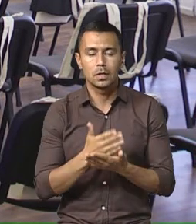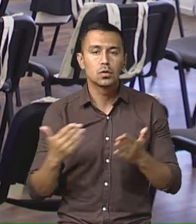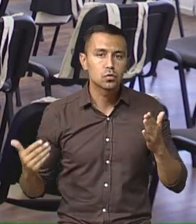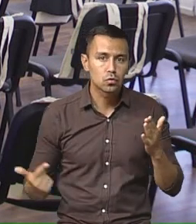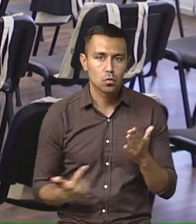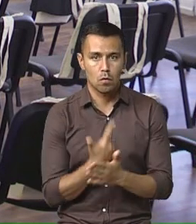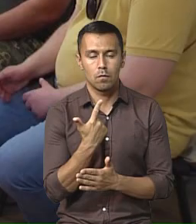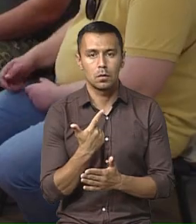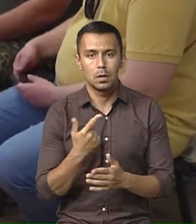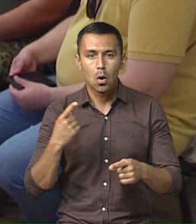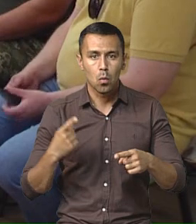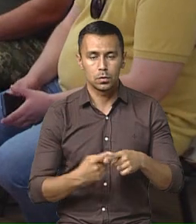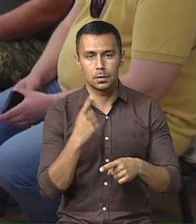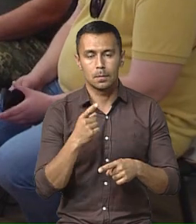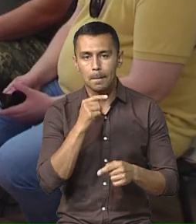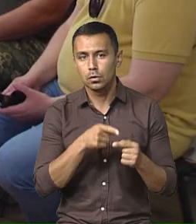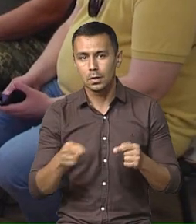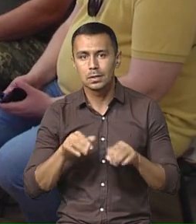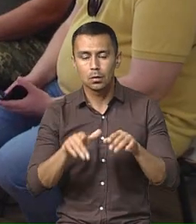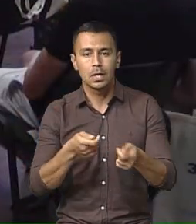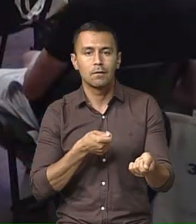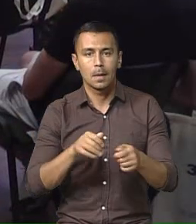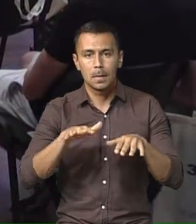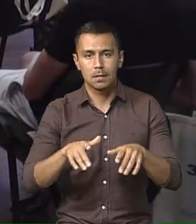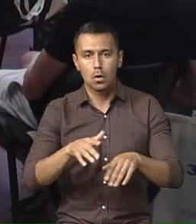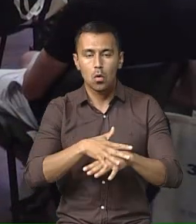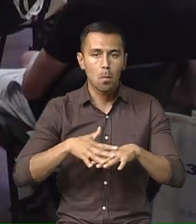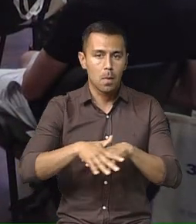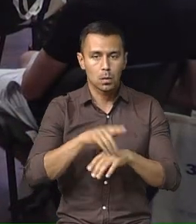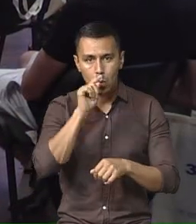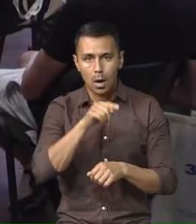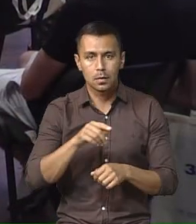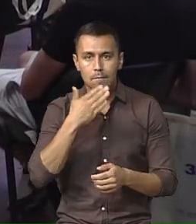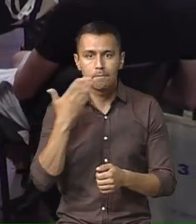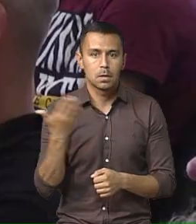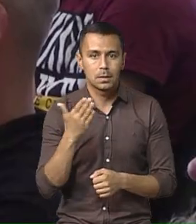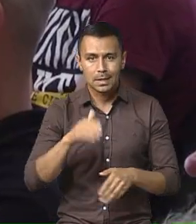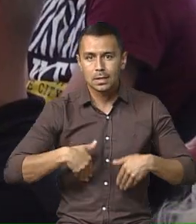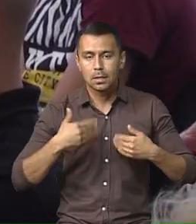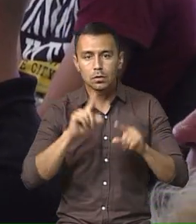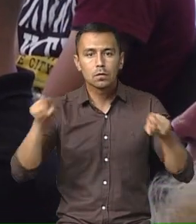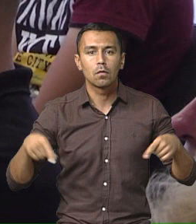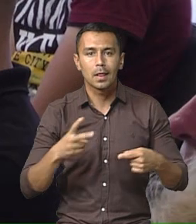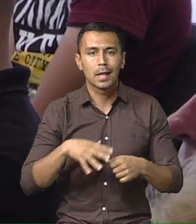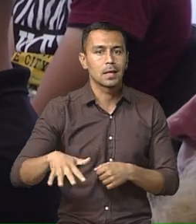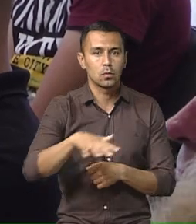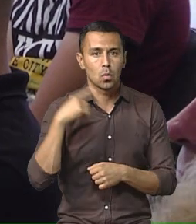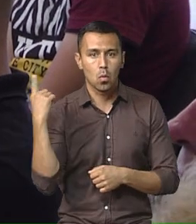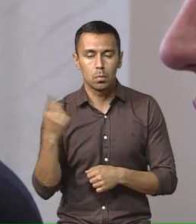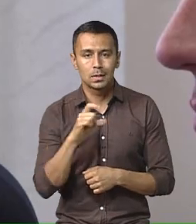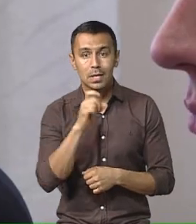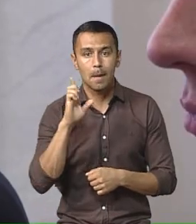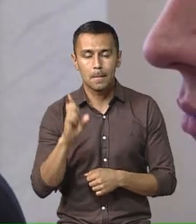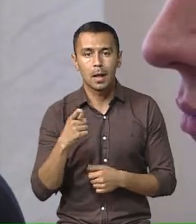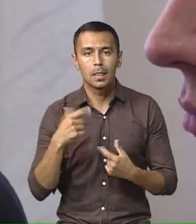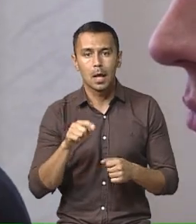знову гострим. Під час заходу керівники місцевих громад Луганщини виступили з ініціативою створити на території області хаби,